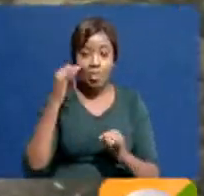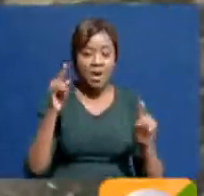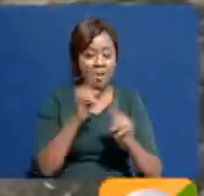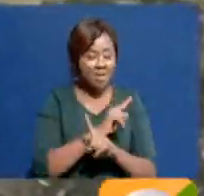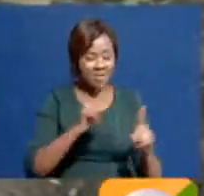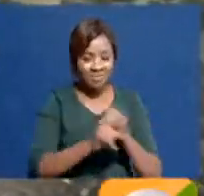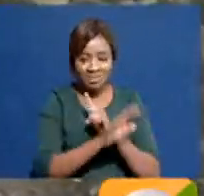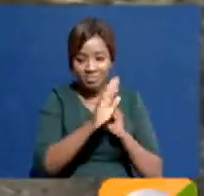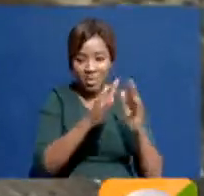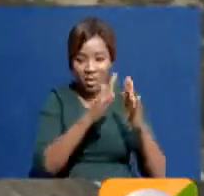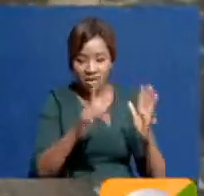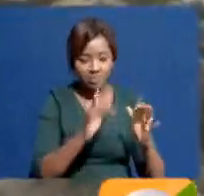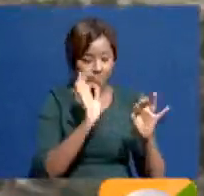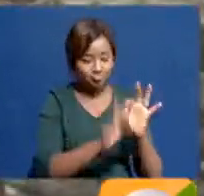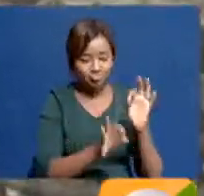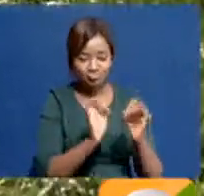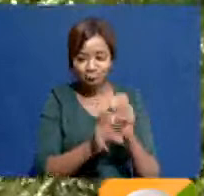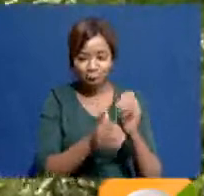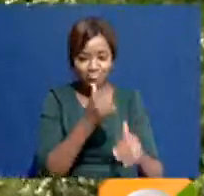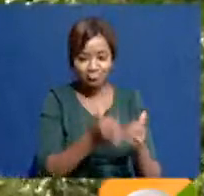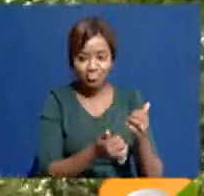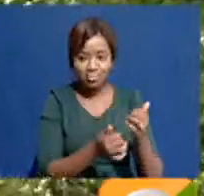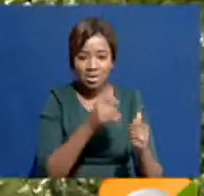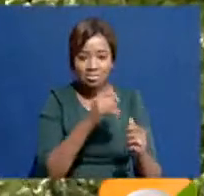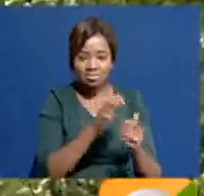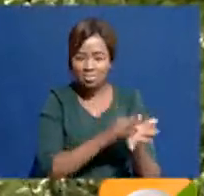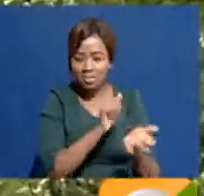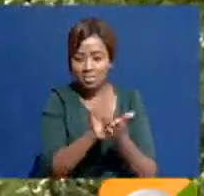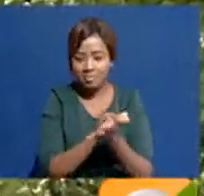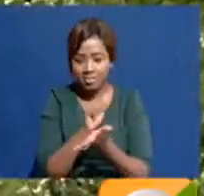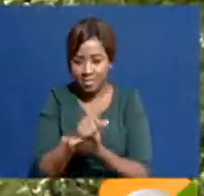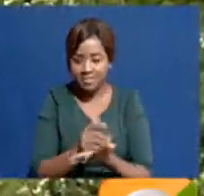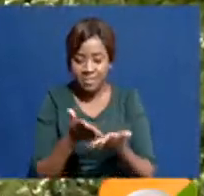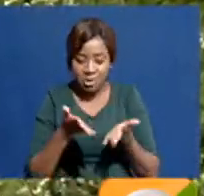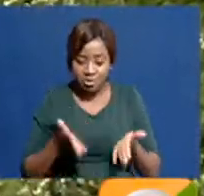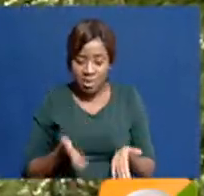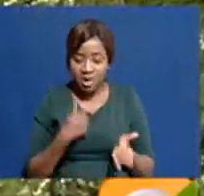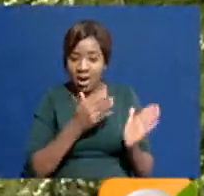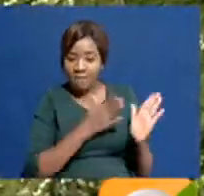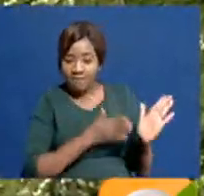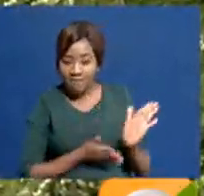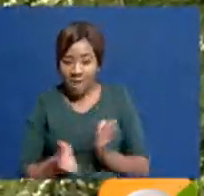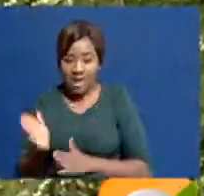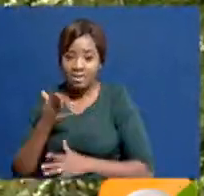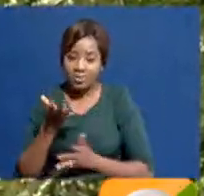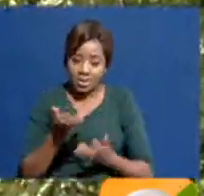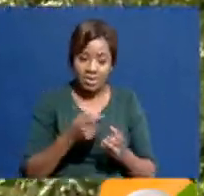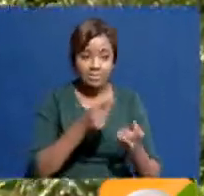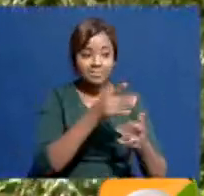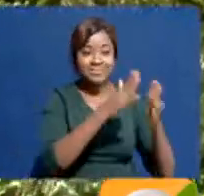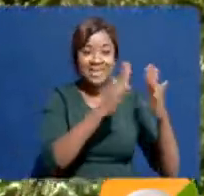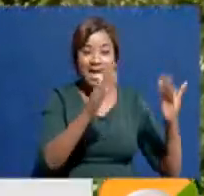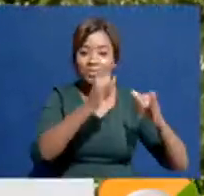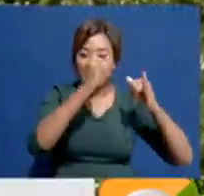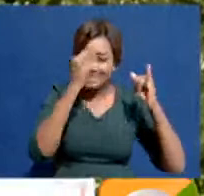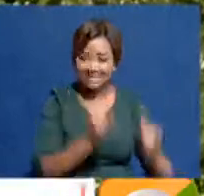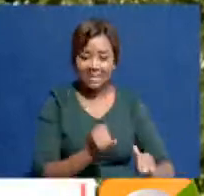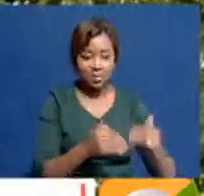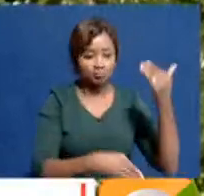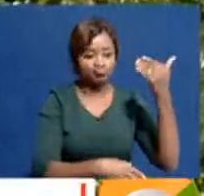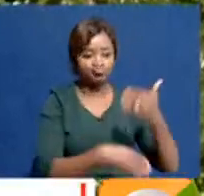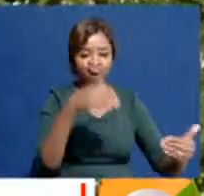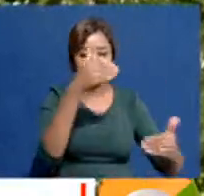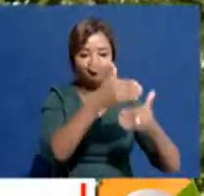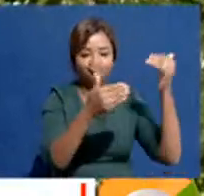Slaughtering will be done to celebrate his return. Tuko na mpangilio sasa ya kuchenga nyumba ngine ili atakuja kuingia vile